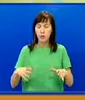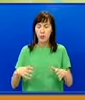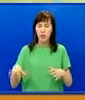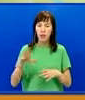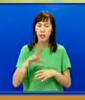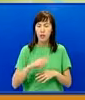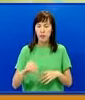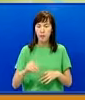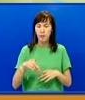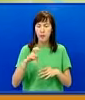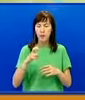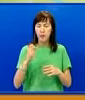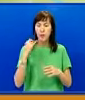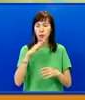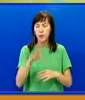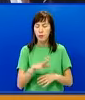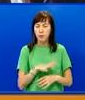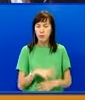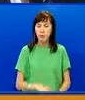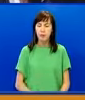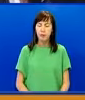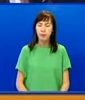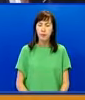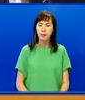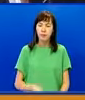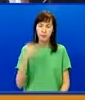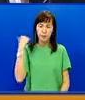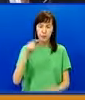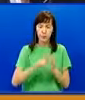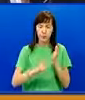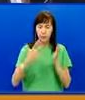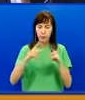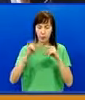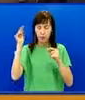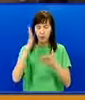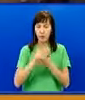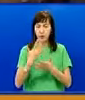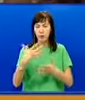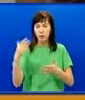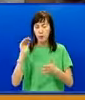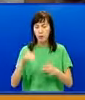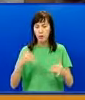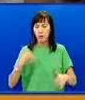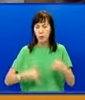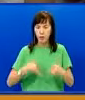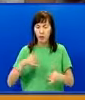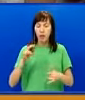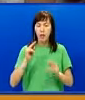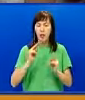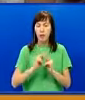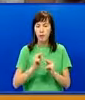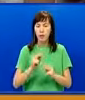негізі 200-ден сәл асты киіндірген балдарымыз. Түркістанда 73 мектеп бар, онда 55 мыңдай оқушы білім алады. Әлеуметтік